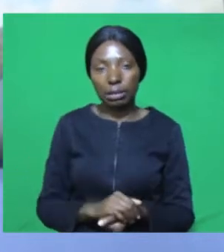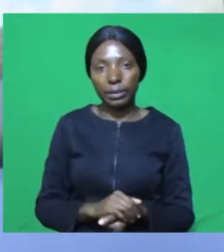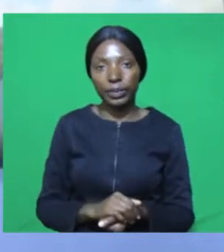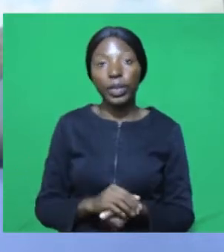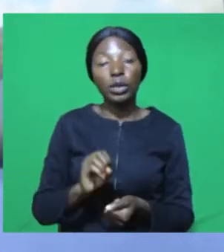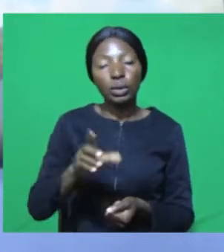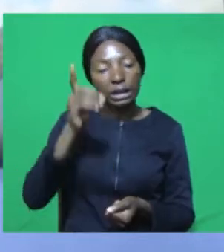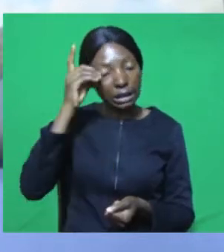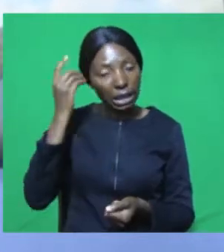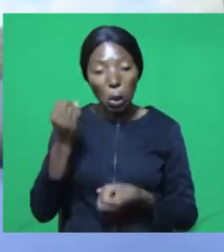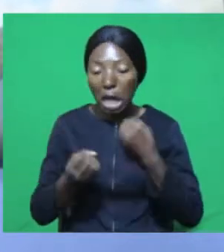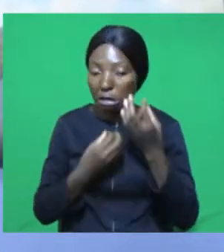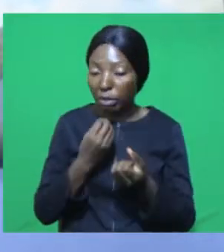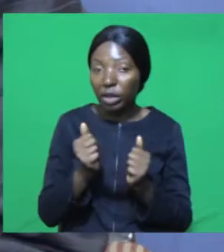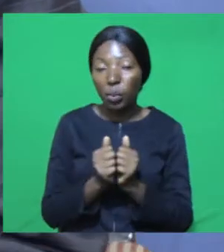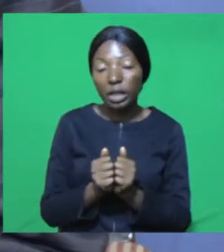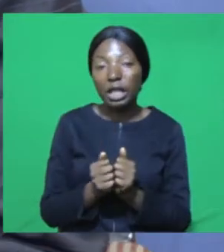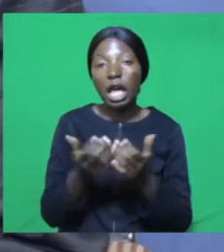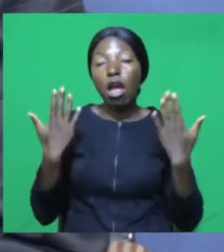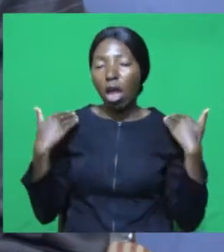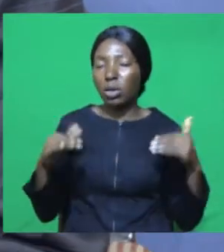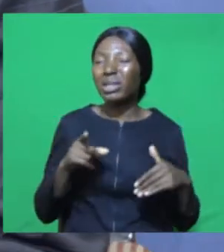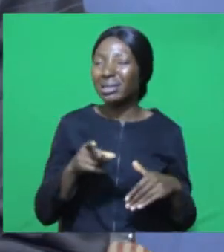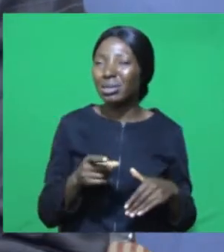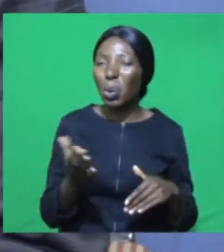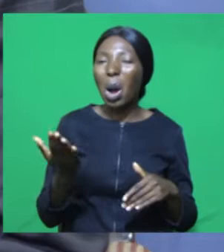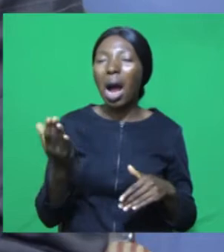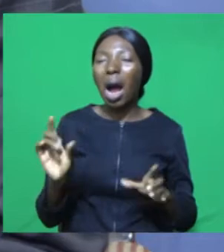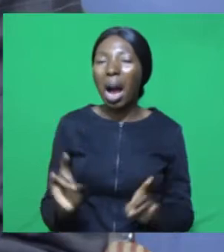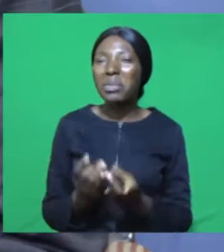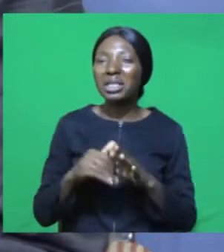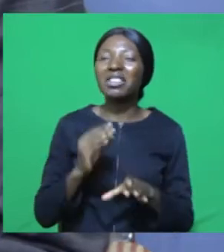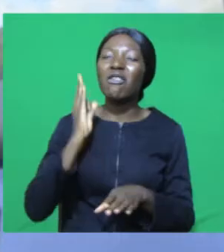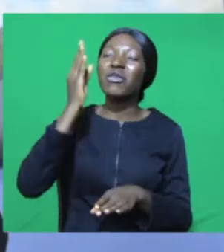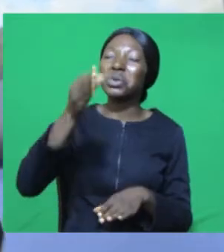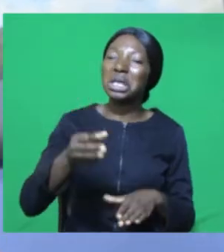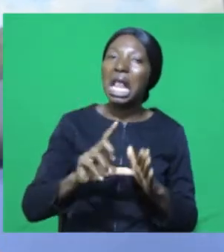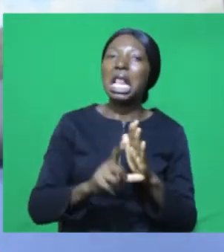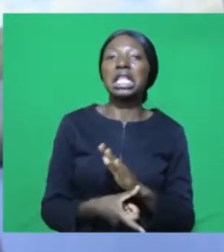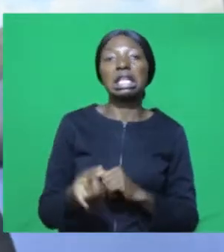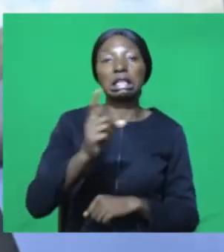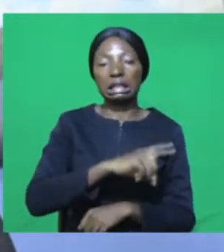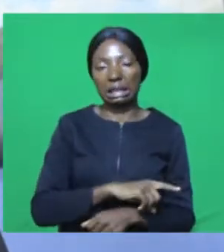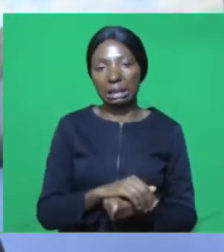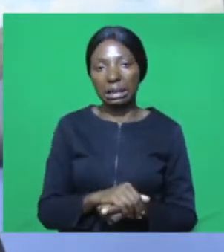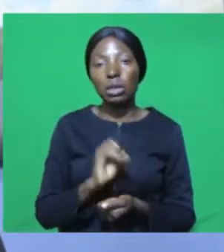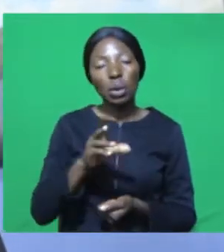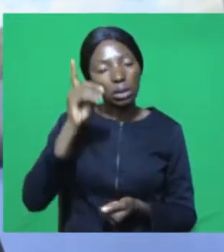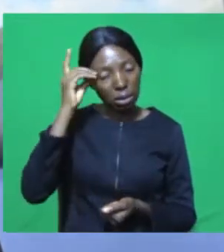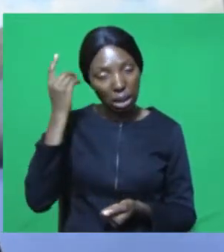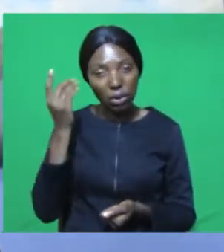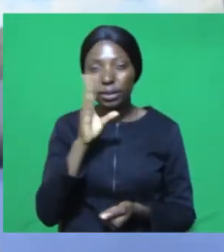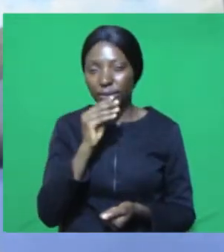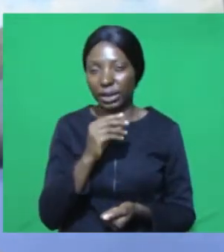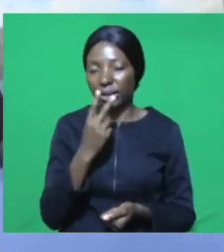Right. Ndidanyira arikuisirwa pachena. Ndezve mazuva mazhinji arikumberi. Arikumberi. Saka Daniel anobva.